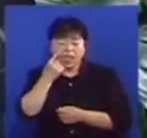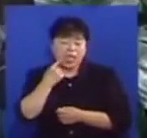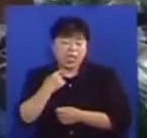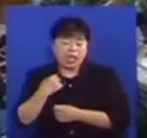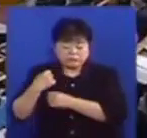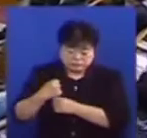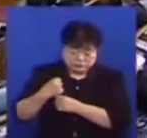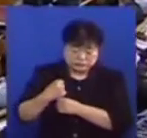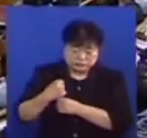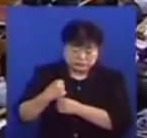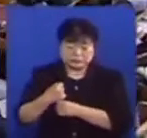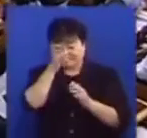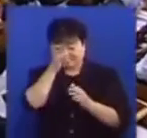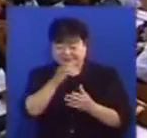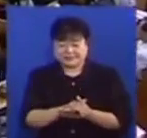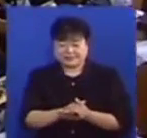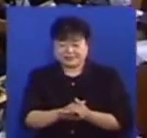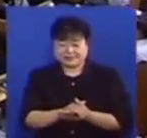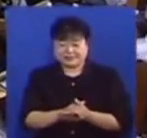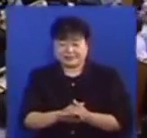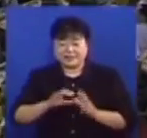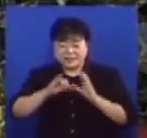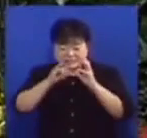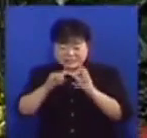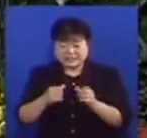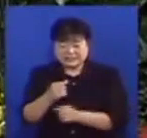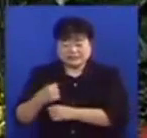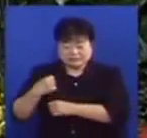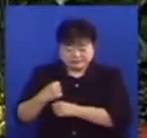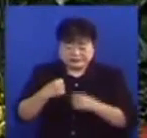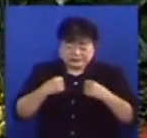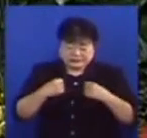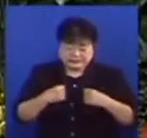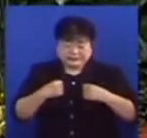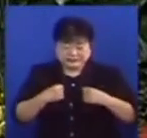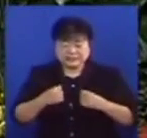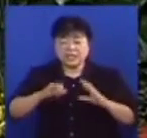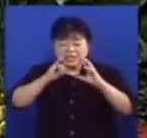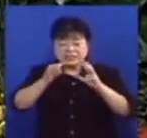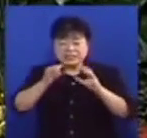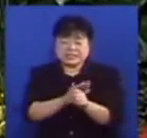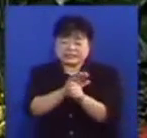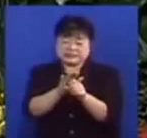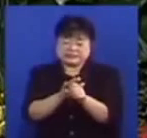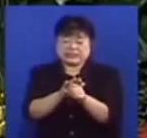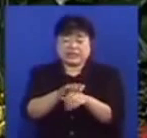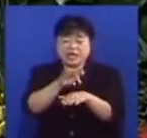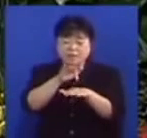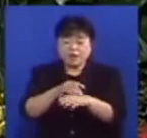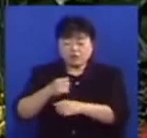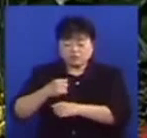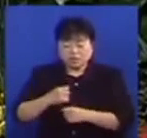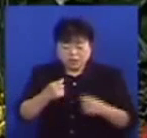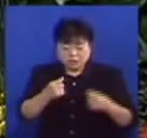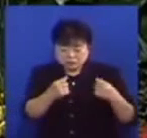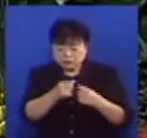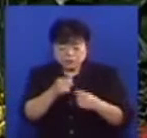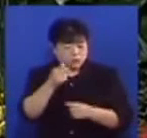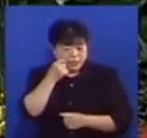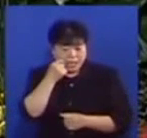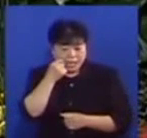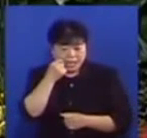절대로 마귀를 이길 수 없습니다. 우리가 세상 짐을 잔뜩 짊어지고 세상을 사랑하면서 마귀들의 군사들과 싸울 수